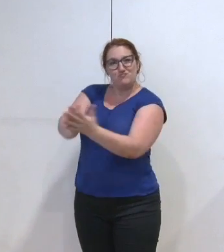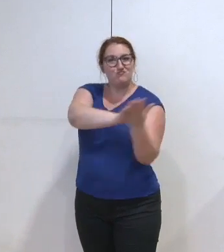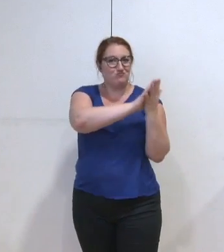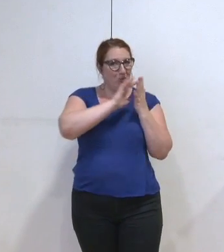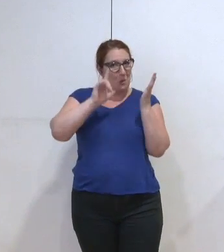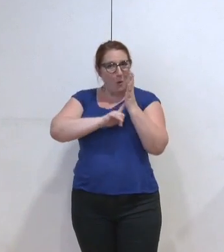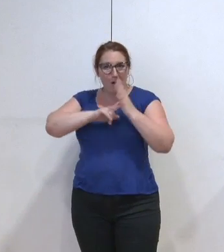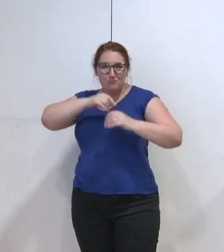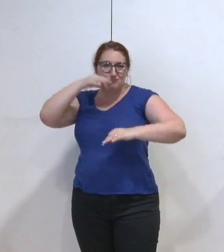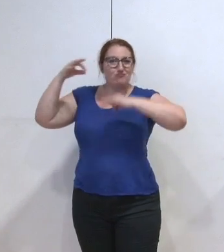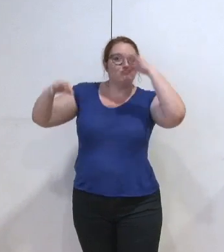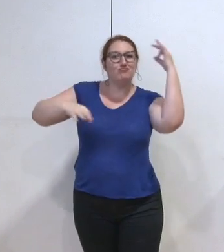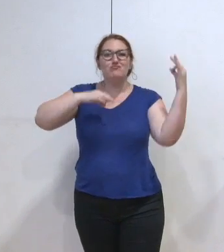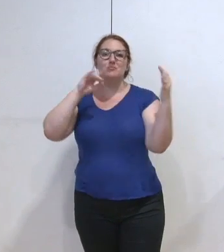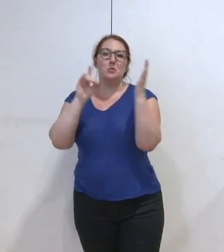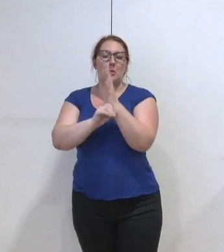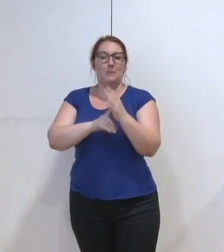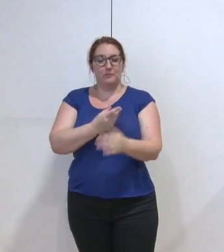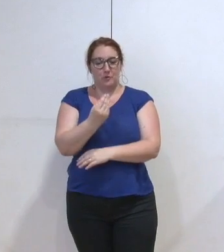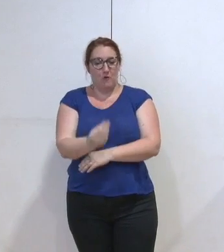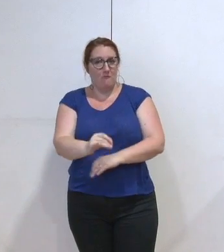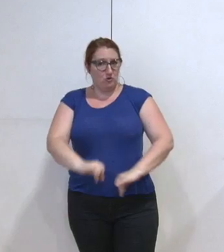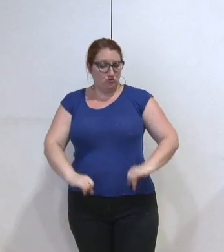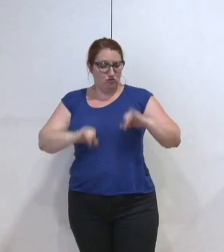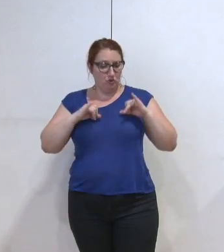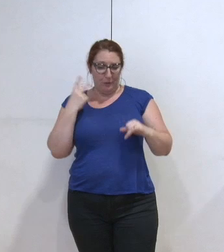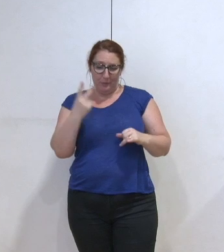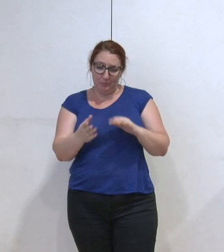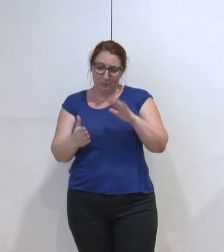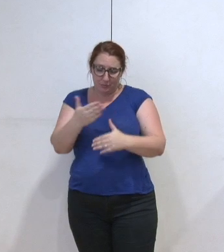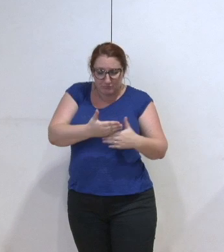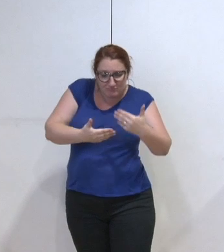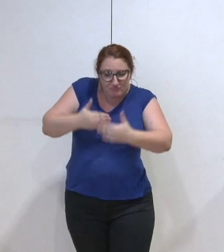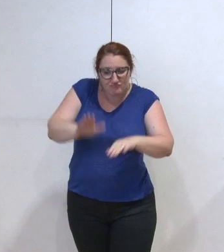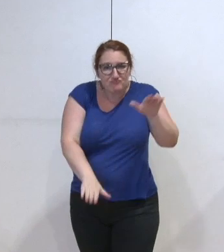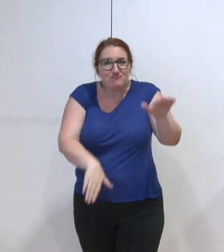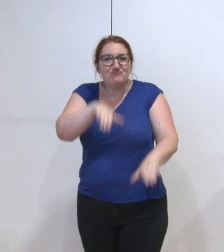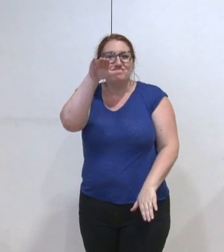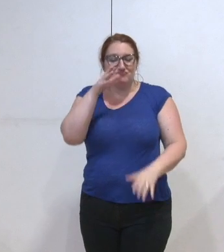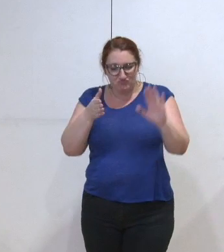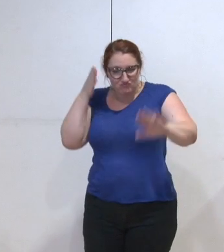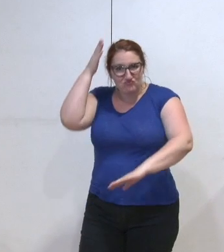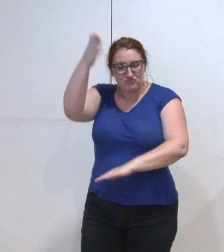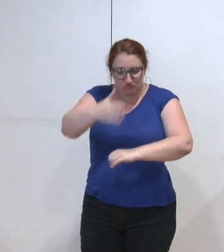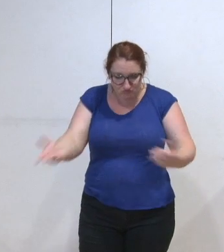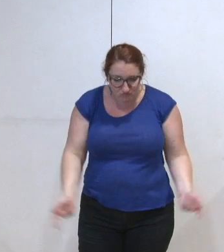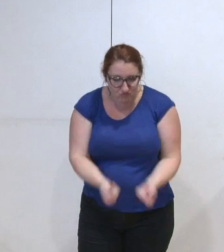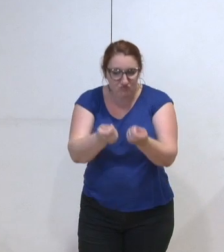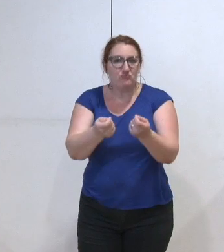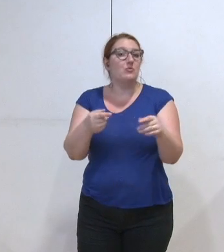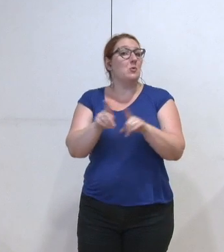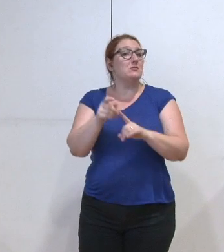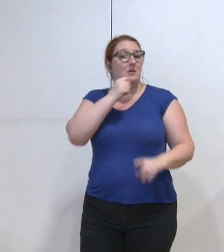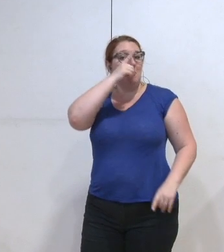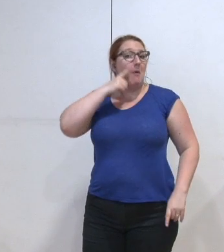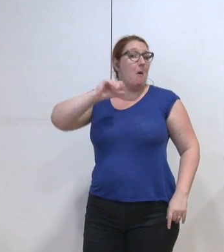d'accompagner le jeune enfant dans sa construction pour son devenir de reconnaître les parents comme les premiers éducateurs il